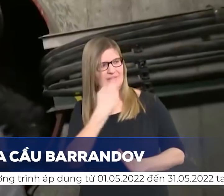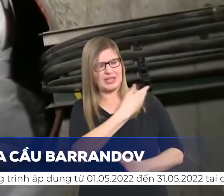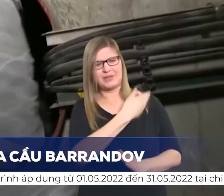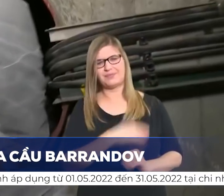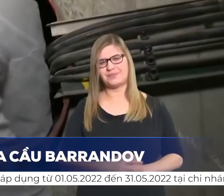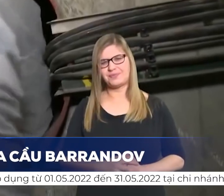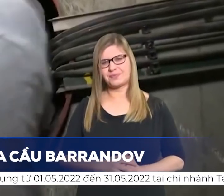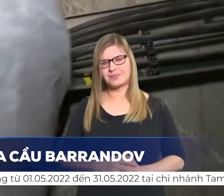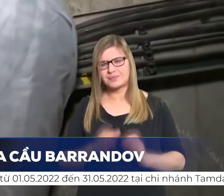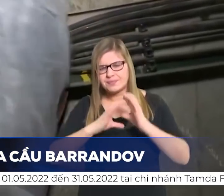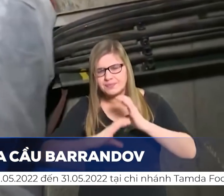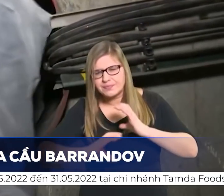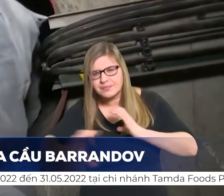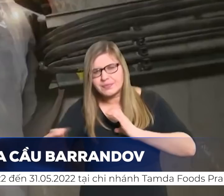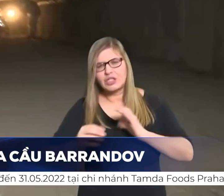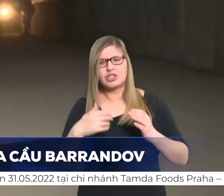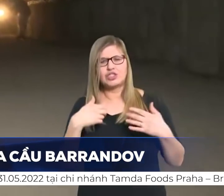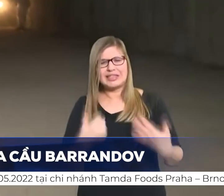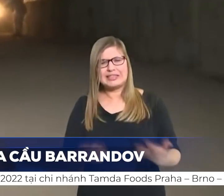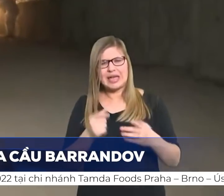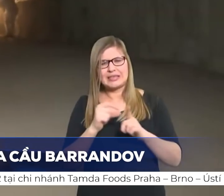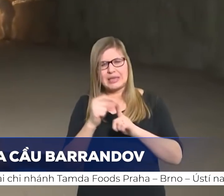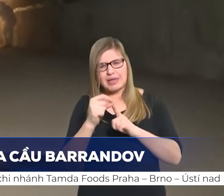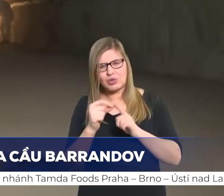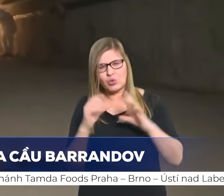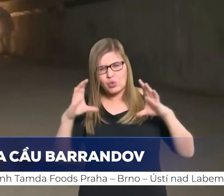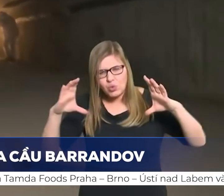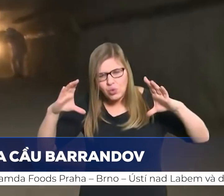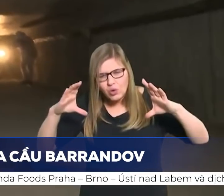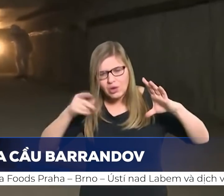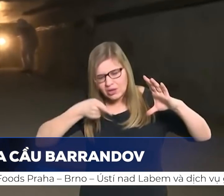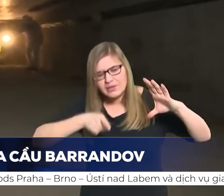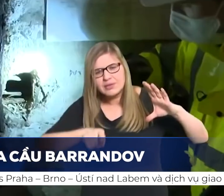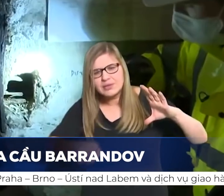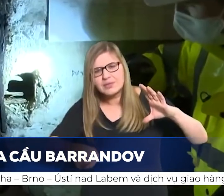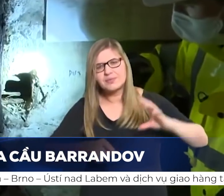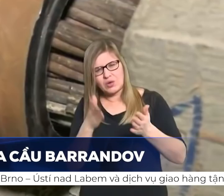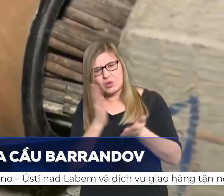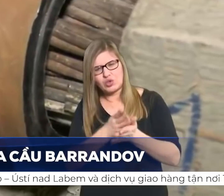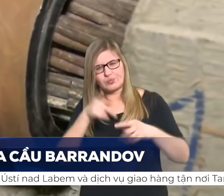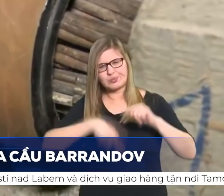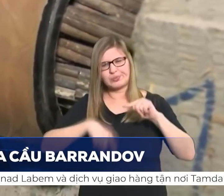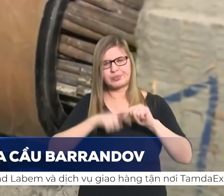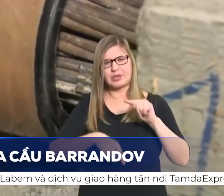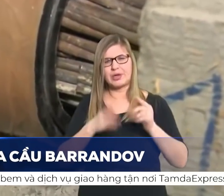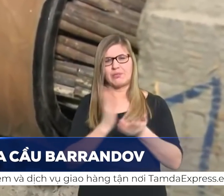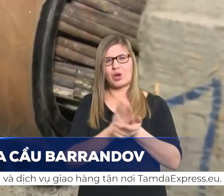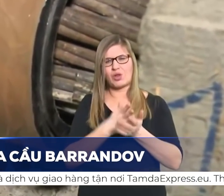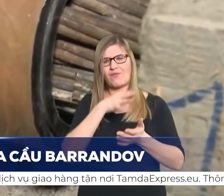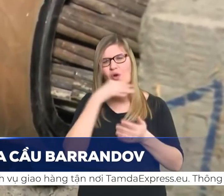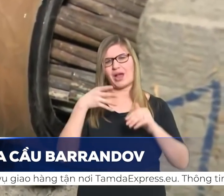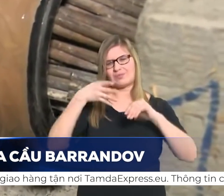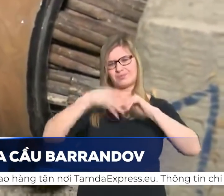và giao lộ Barrandov. Tất cả các tuyến giao thông công cộng chạy trên cầu sẽ được duy trì. Chỉ có tuyến xe buýt số 125 từ